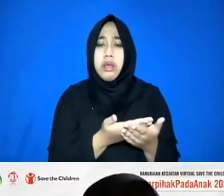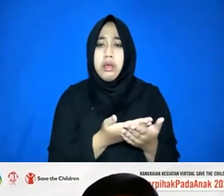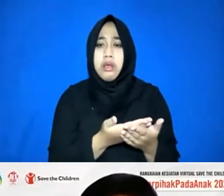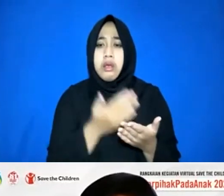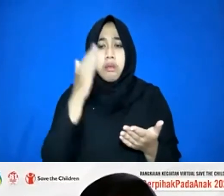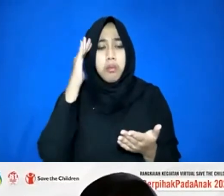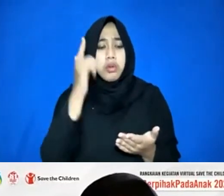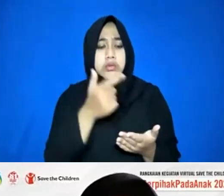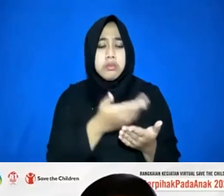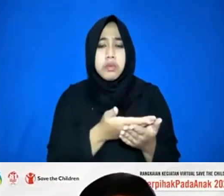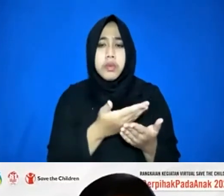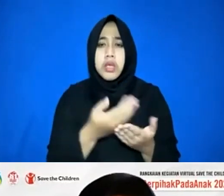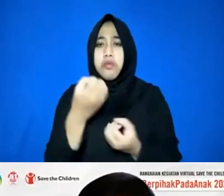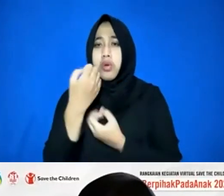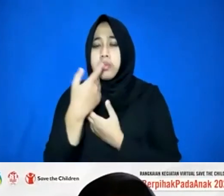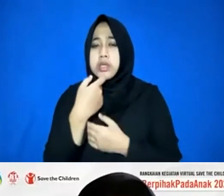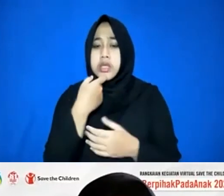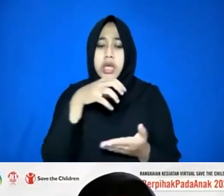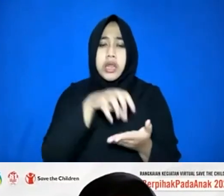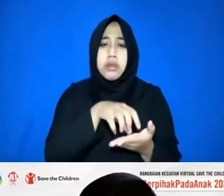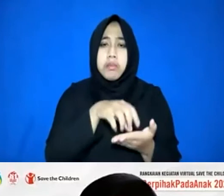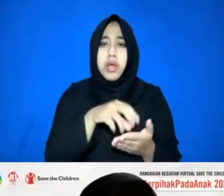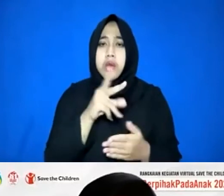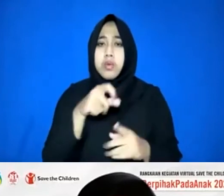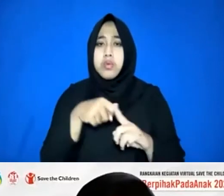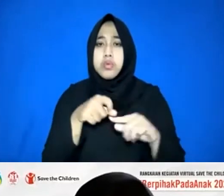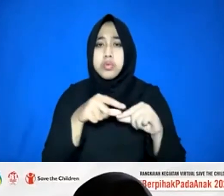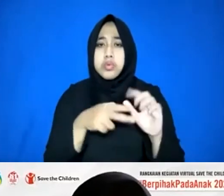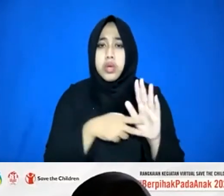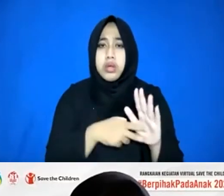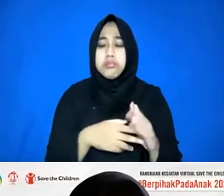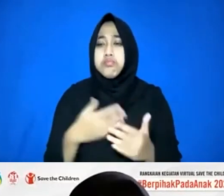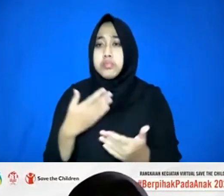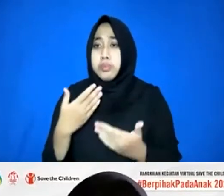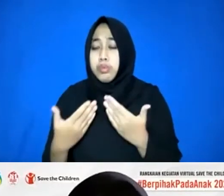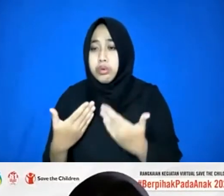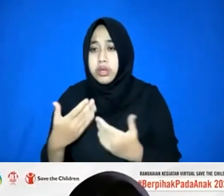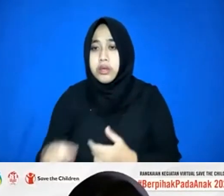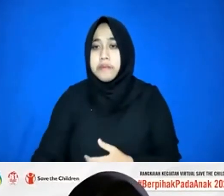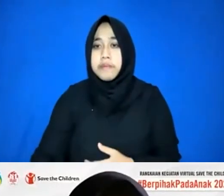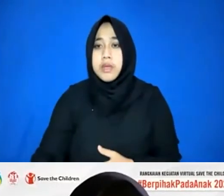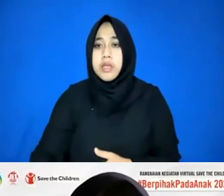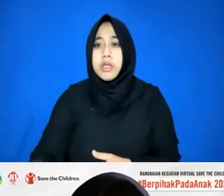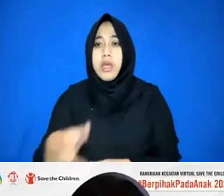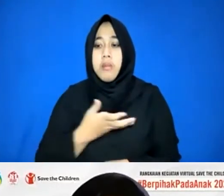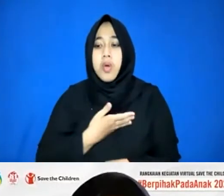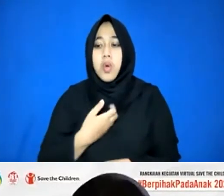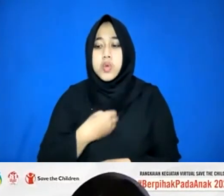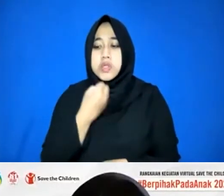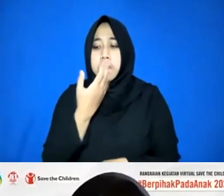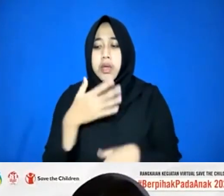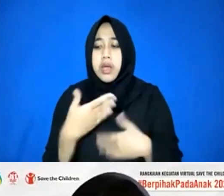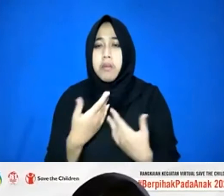meminta informasi terkait tempat rujukan. Ya, jadi mungkin yang ingin aku sampaikan tuh itu